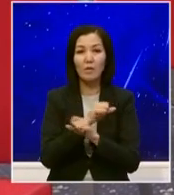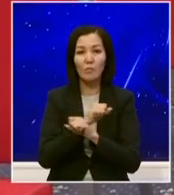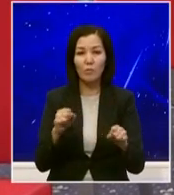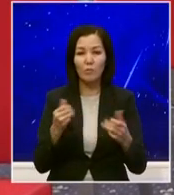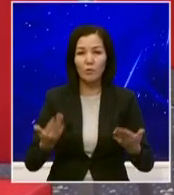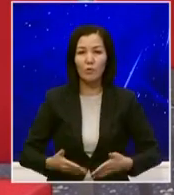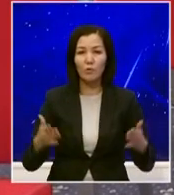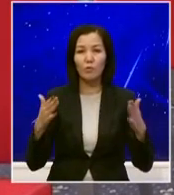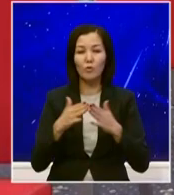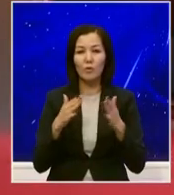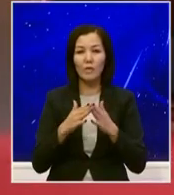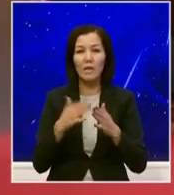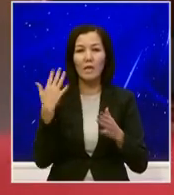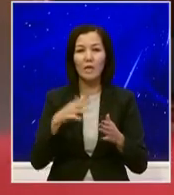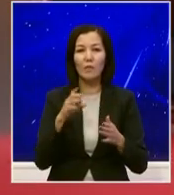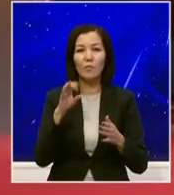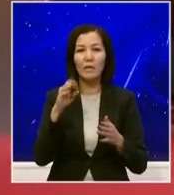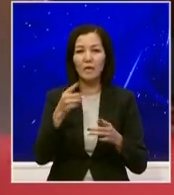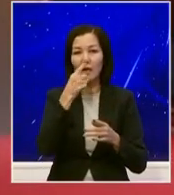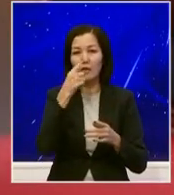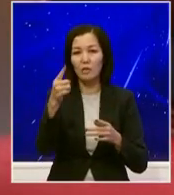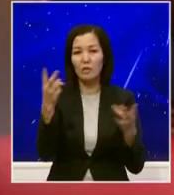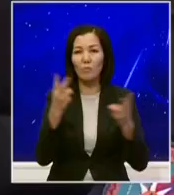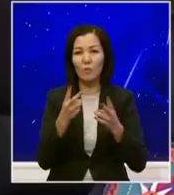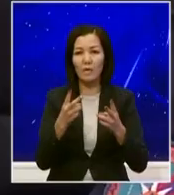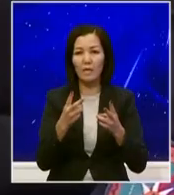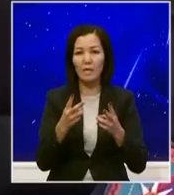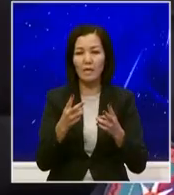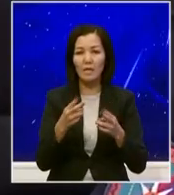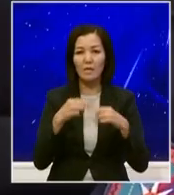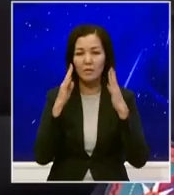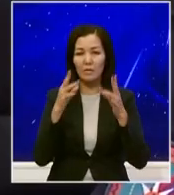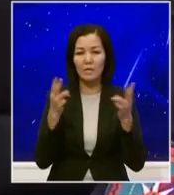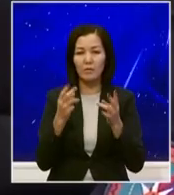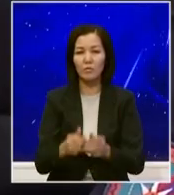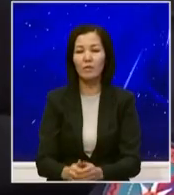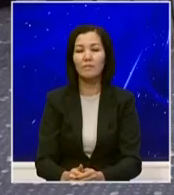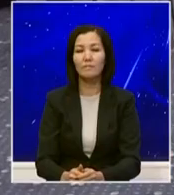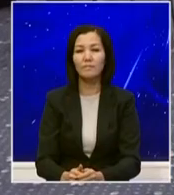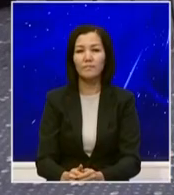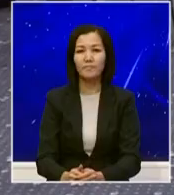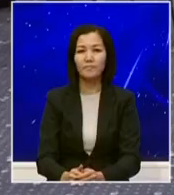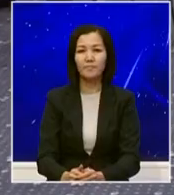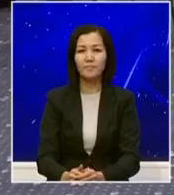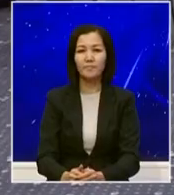болмауы тиіс дейді. Тұрғын үйлерден кемінде 50 метр қашықтықта болу керектігін де естен шығармаған жөн дейді.